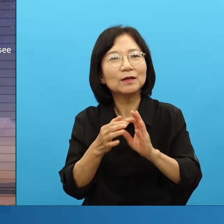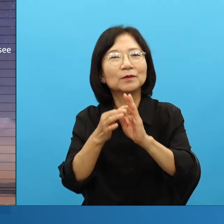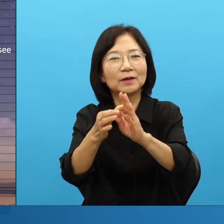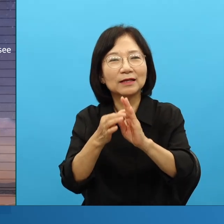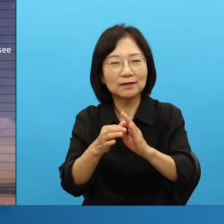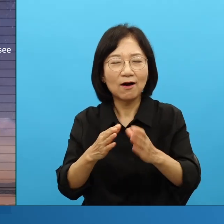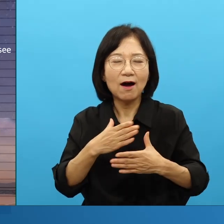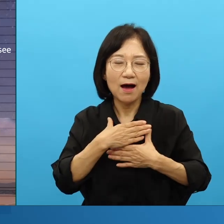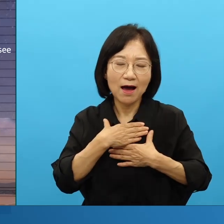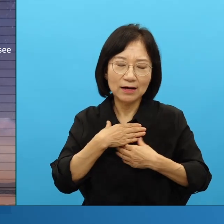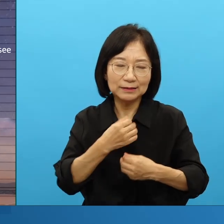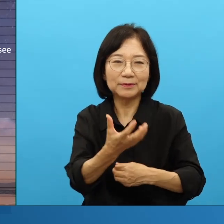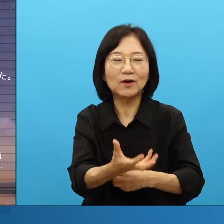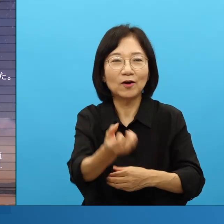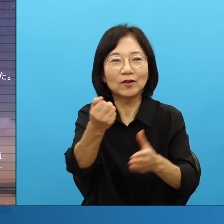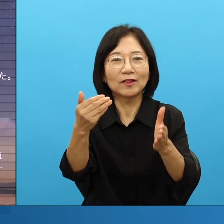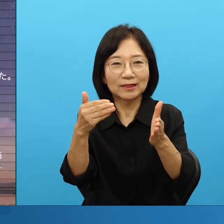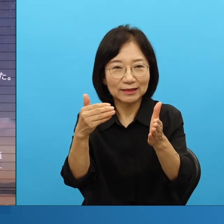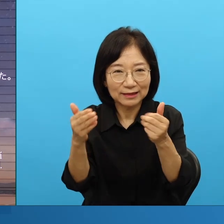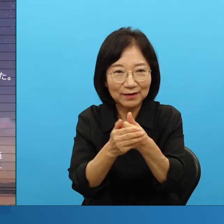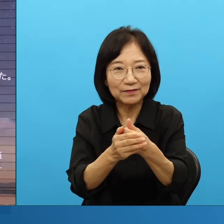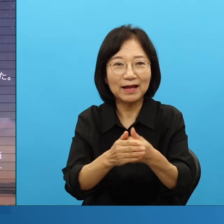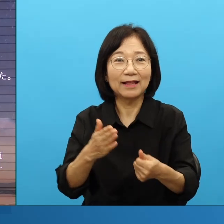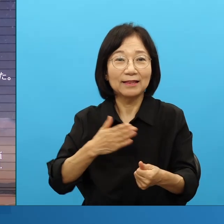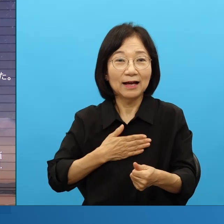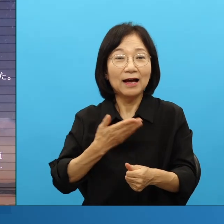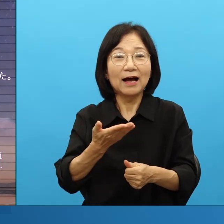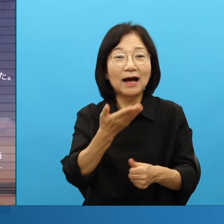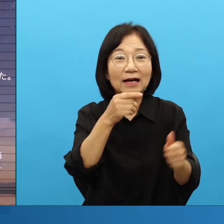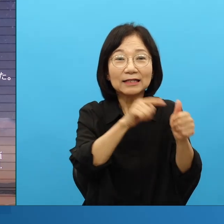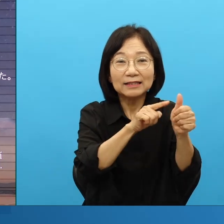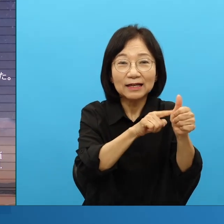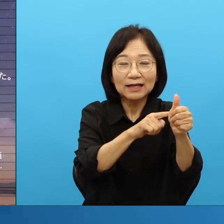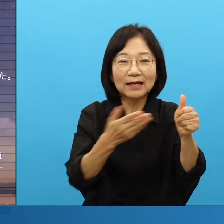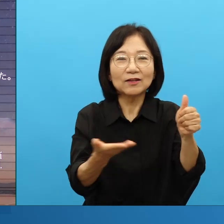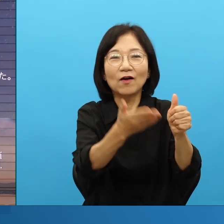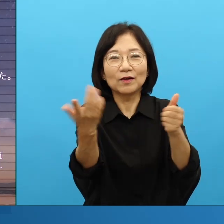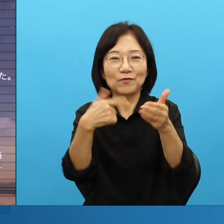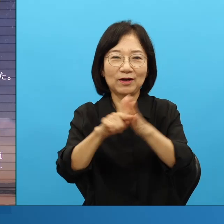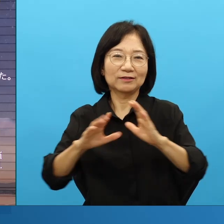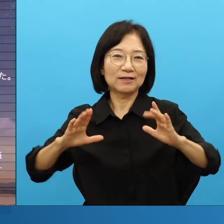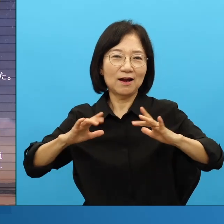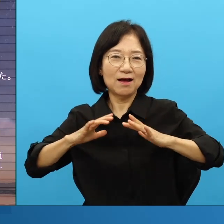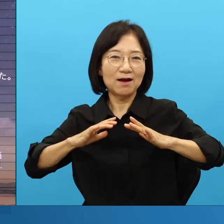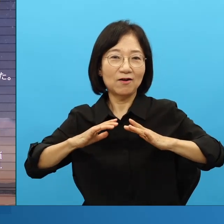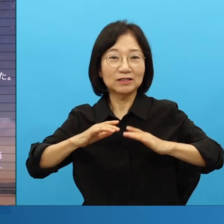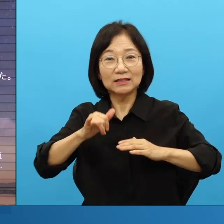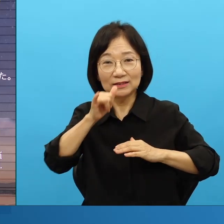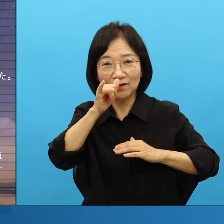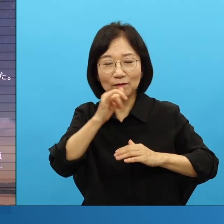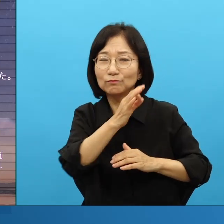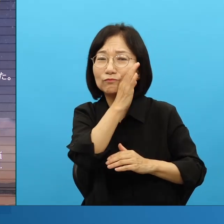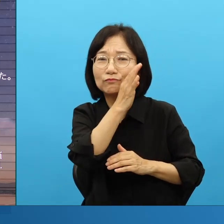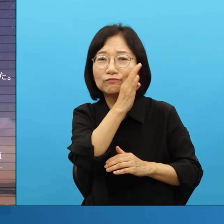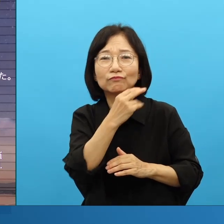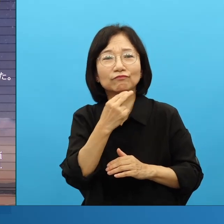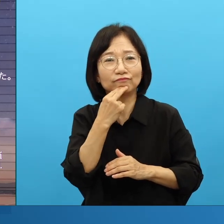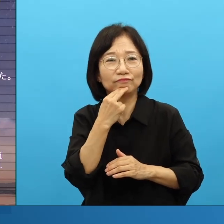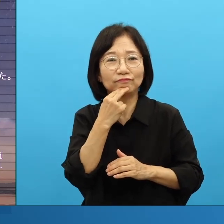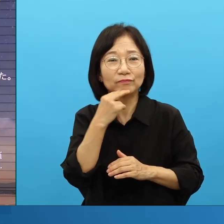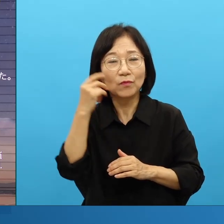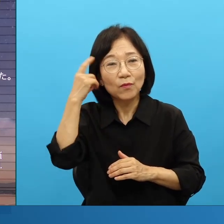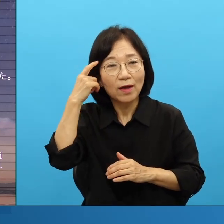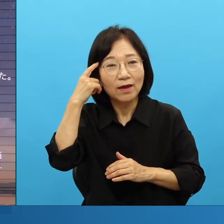말미암아 안심함을 얻었습니다. 내가 너희에게 너희를 위하여 자랑한 것이 있더라도